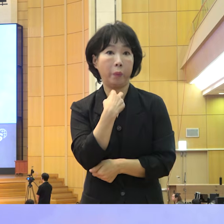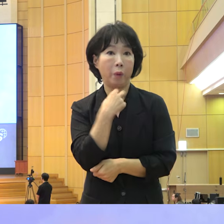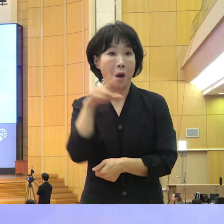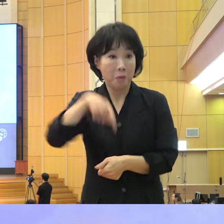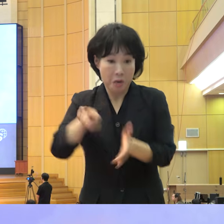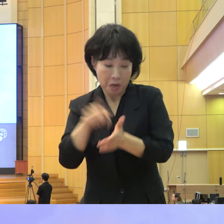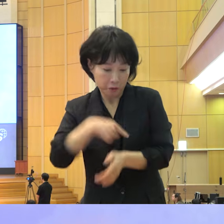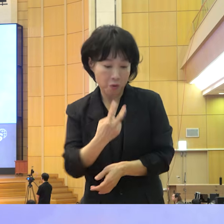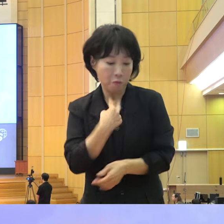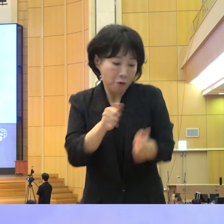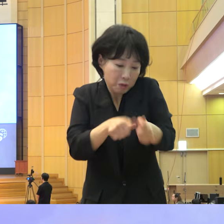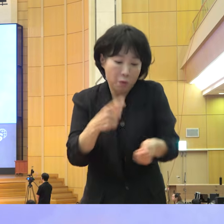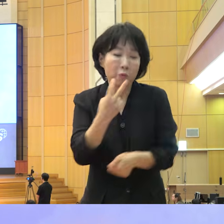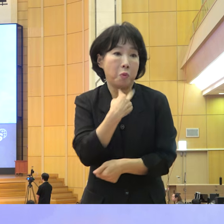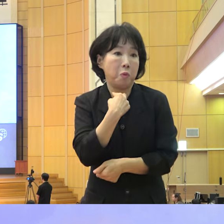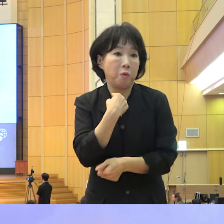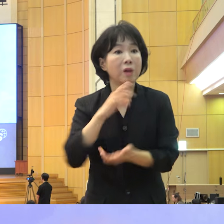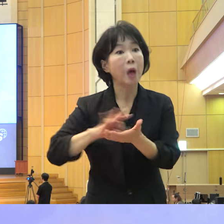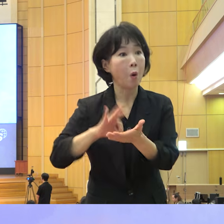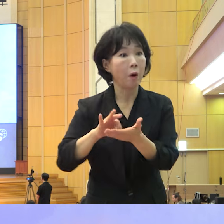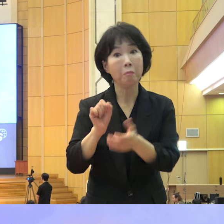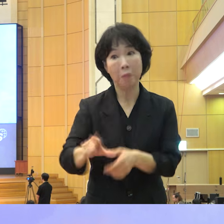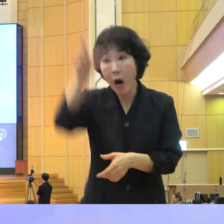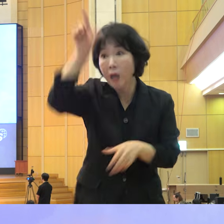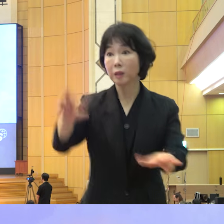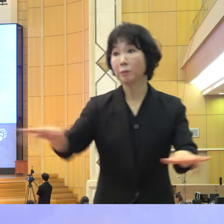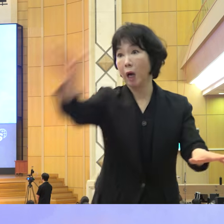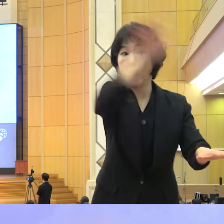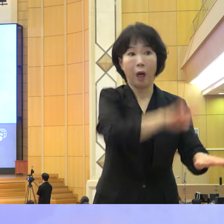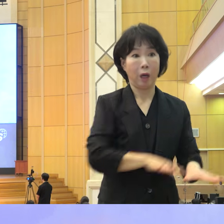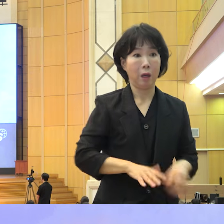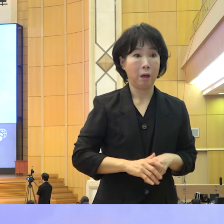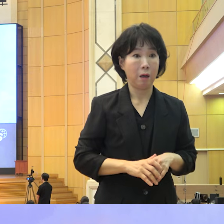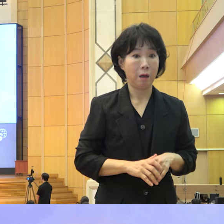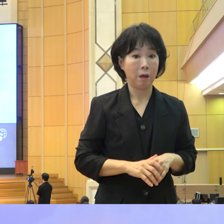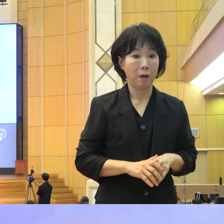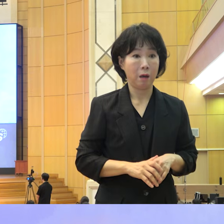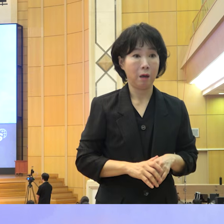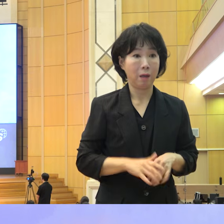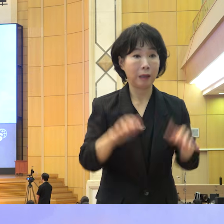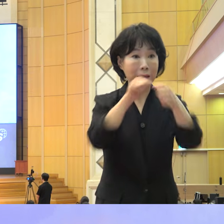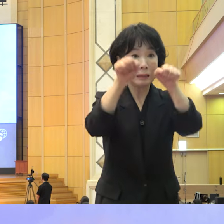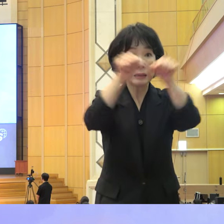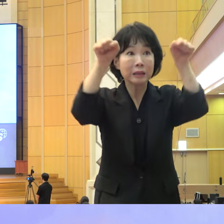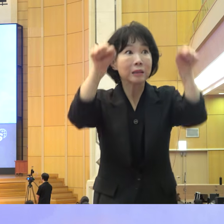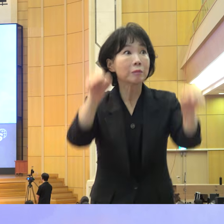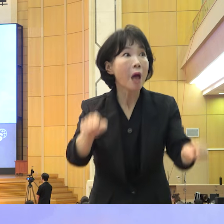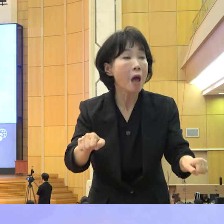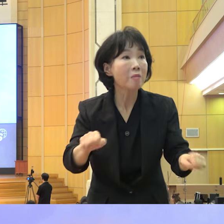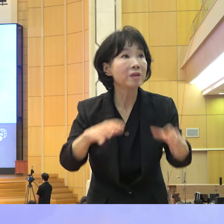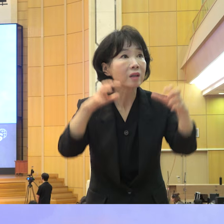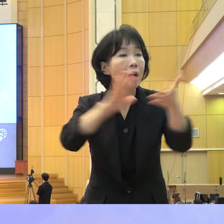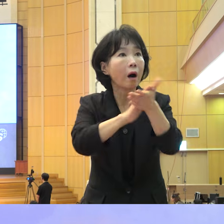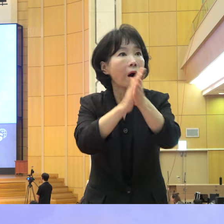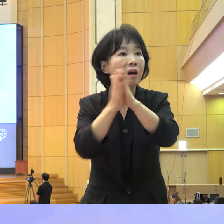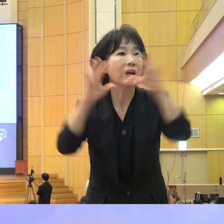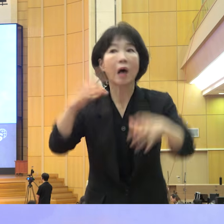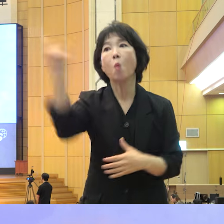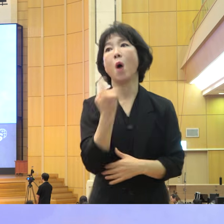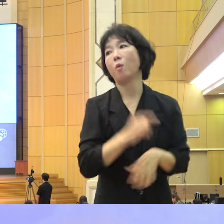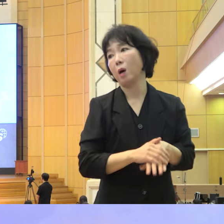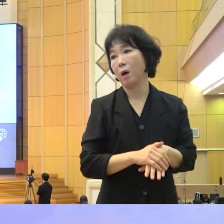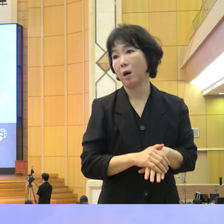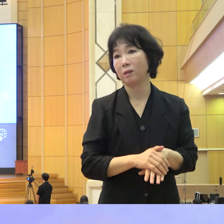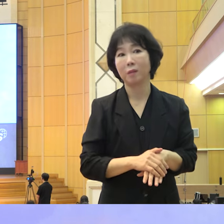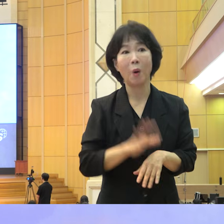그것을 가지고 사용할 수 있고, 이런 시스템이 이루어지는 세상이 됩니다.